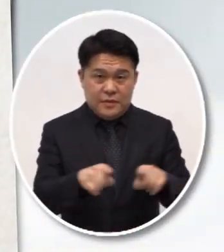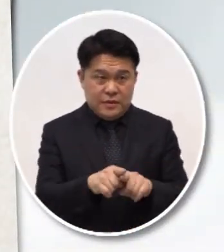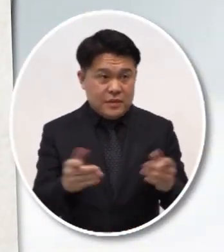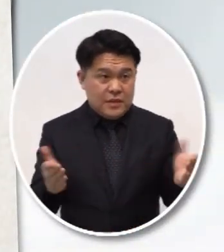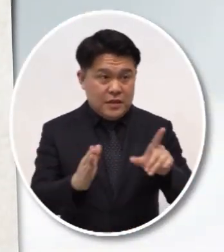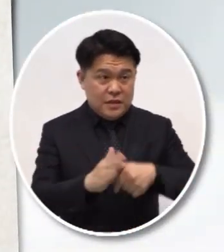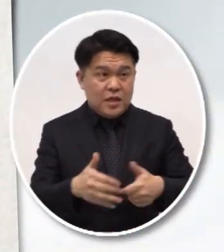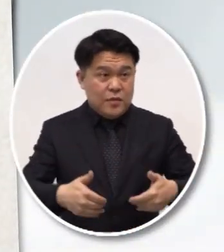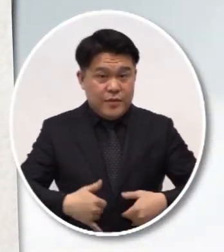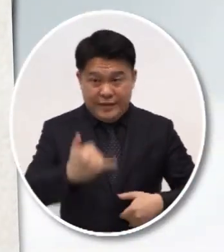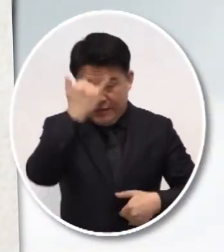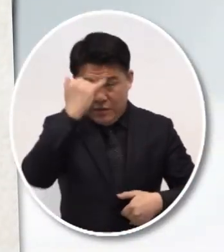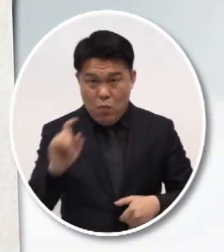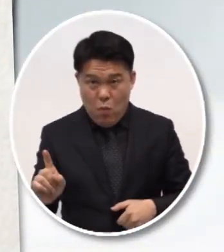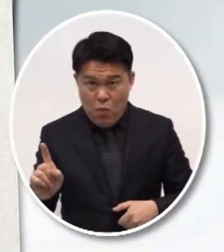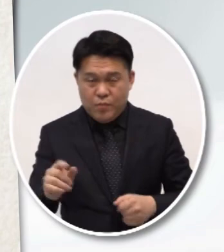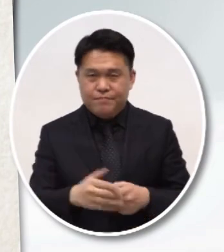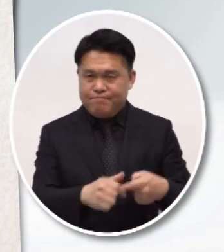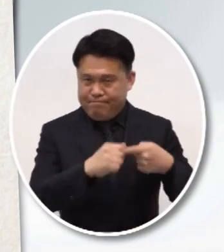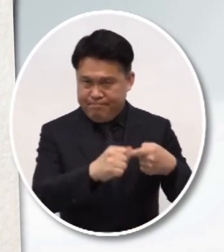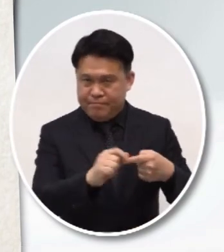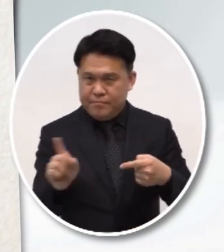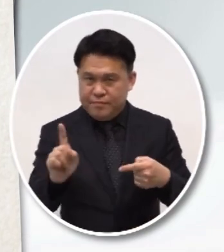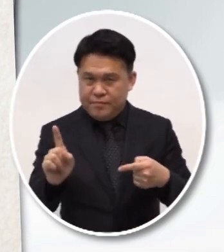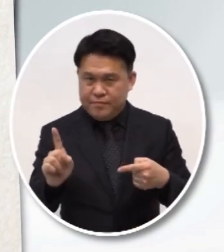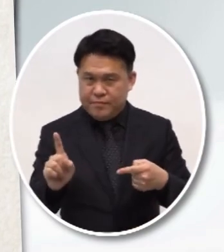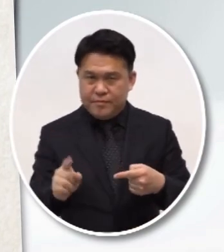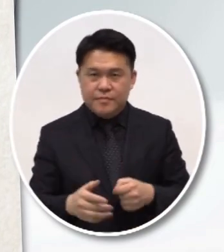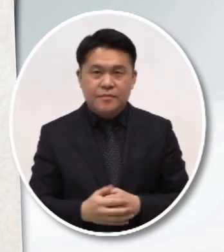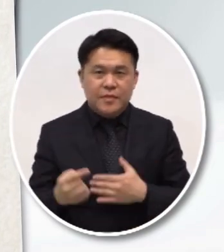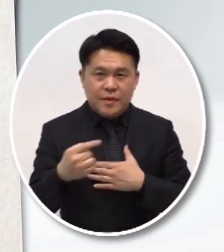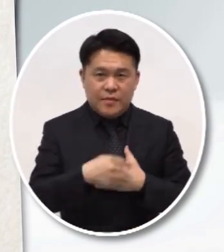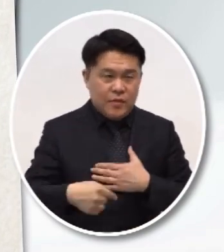때 필요한 에티켓. 첫째,